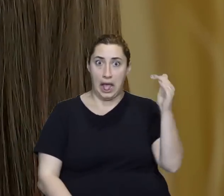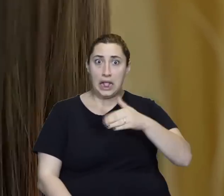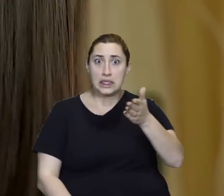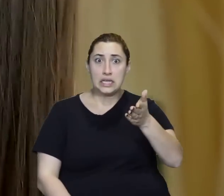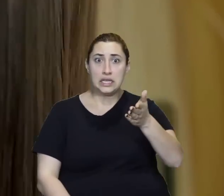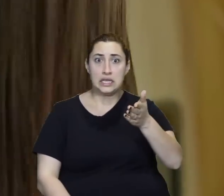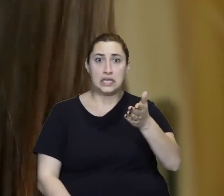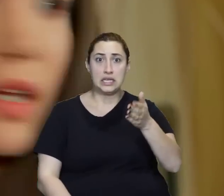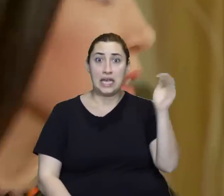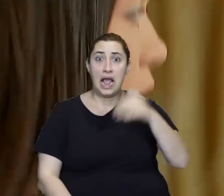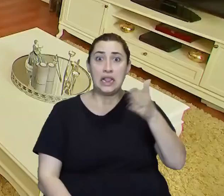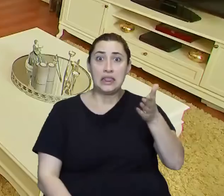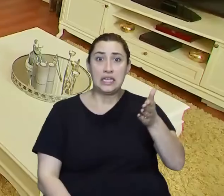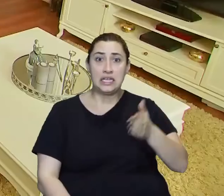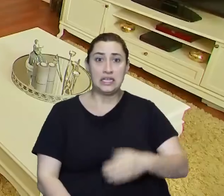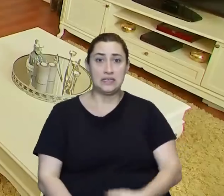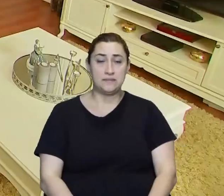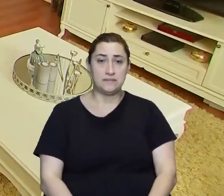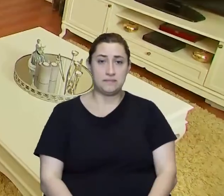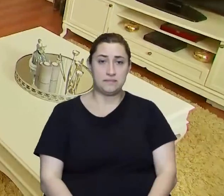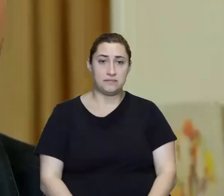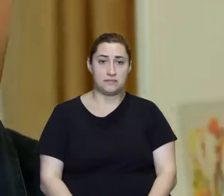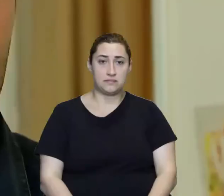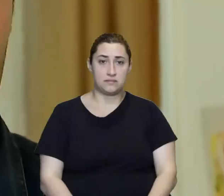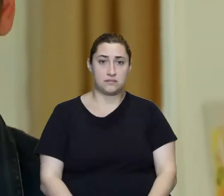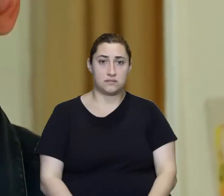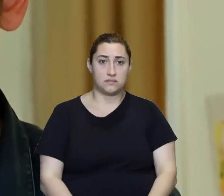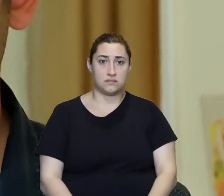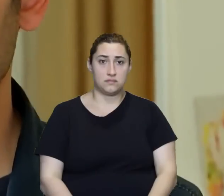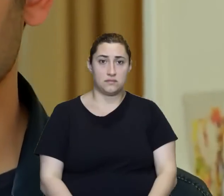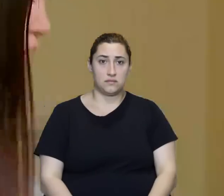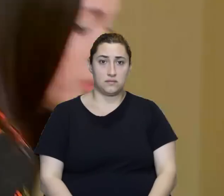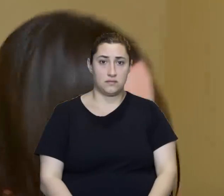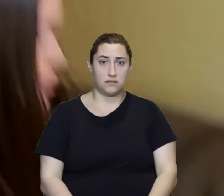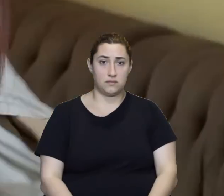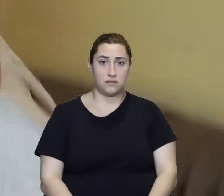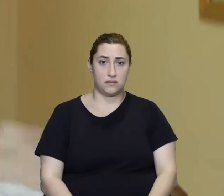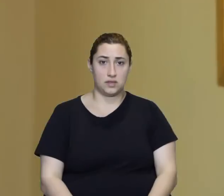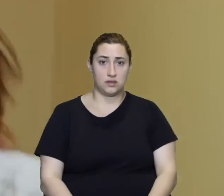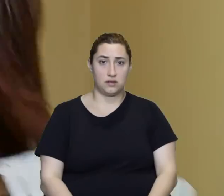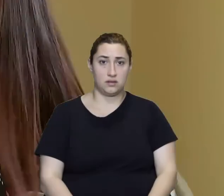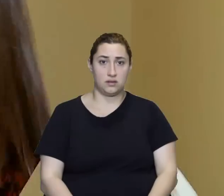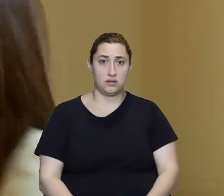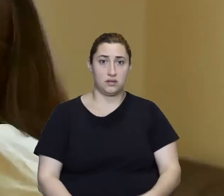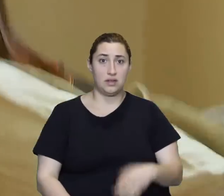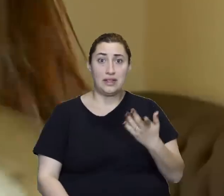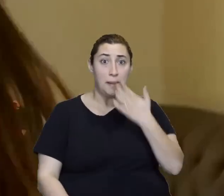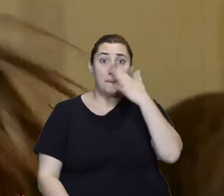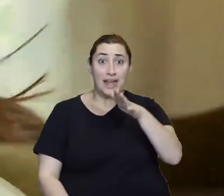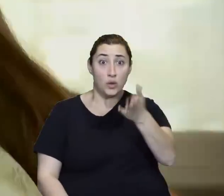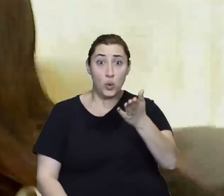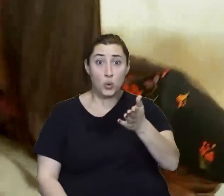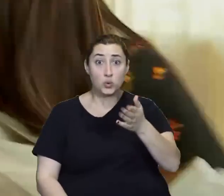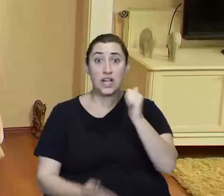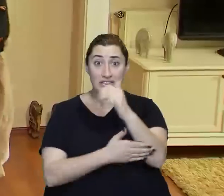Geldiler. Geldiler. Zehra telaşla Ömer'in yatağını toplamaya koştu. Ömer şaşkınca kala kaldı. Ne yapıyorsun? Hiç